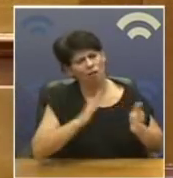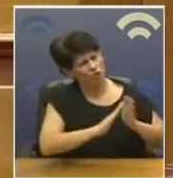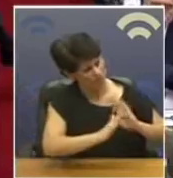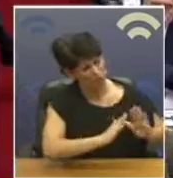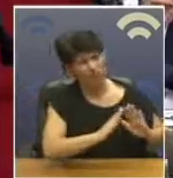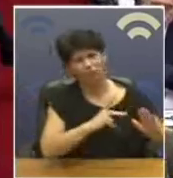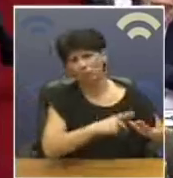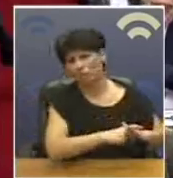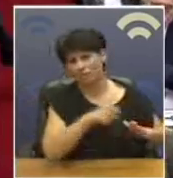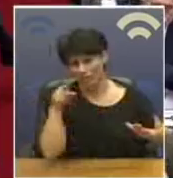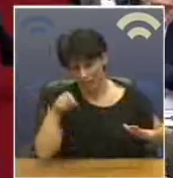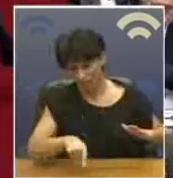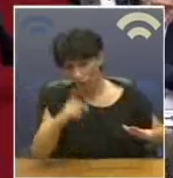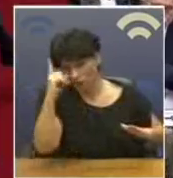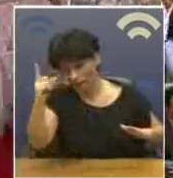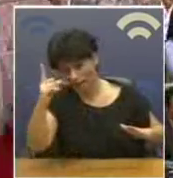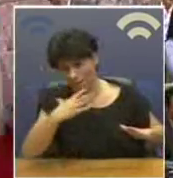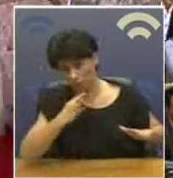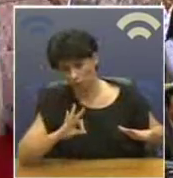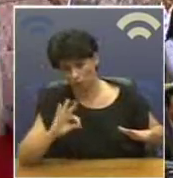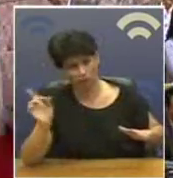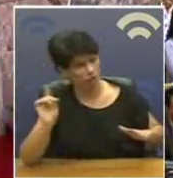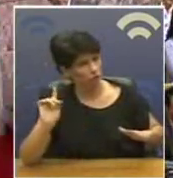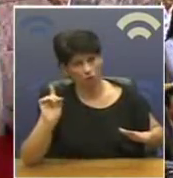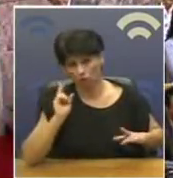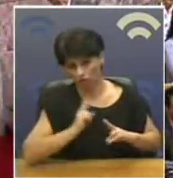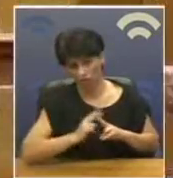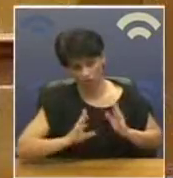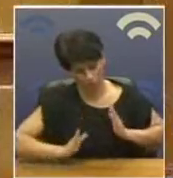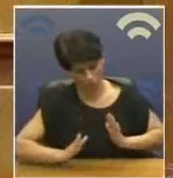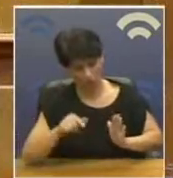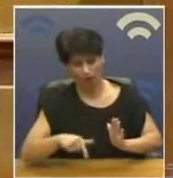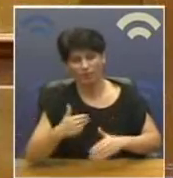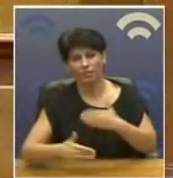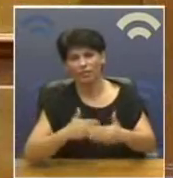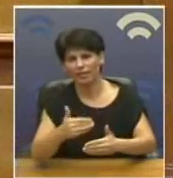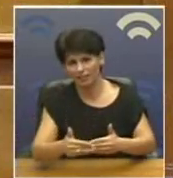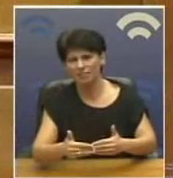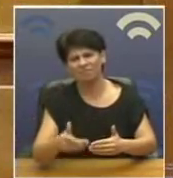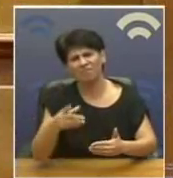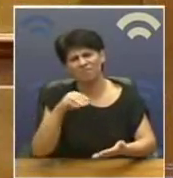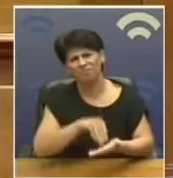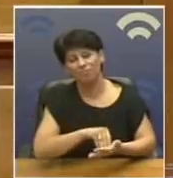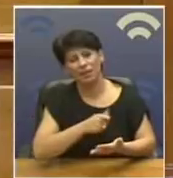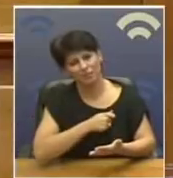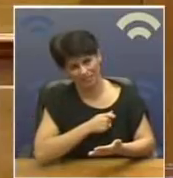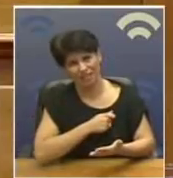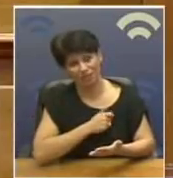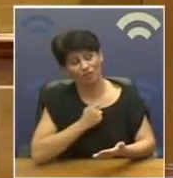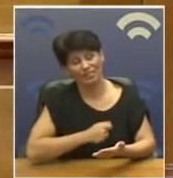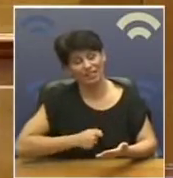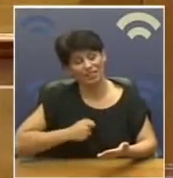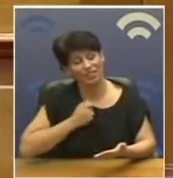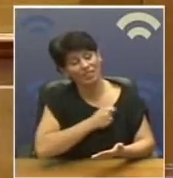Αν λοιπόν αυτός είναι ένας από τους λόγους, όχι ο κύριος, που προχωρείτε σε αυτή τη διαδικασία, και πάλι πιστεύω ότι δυστυχώς για